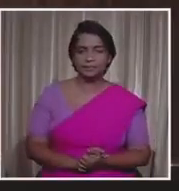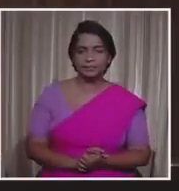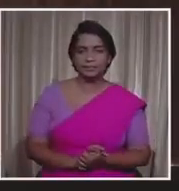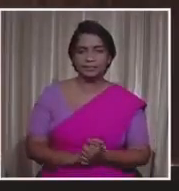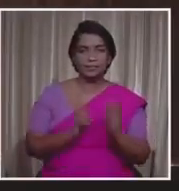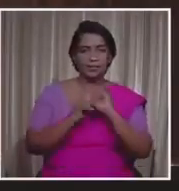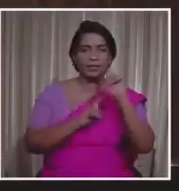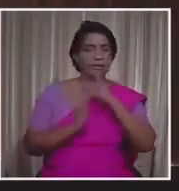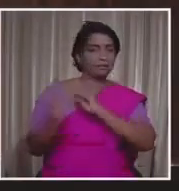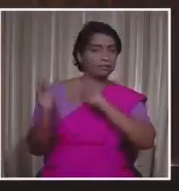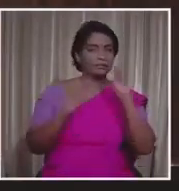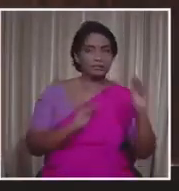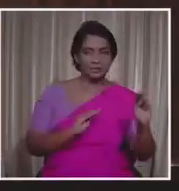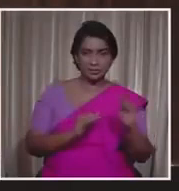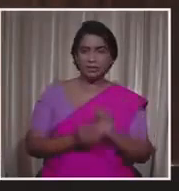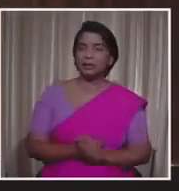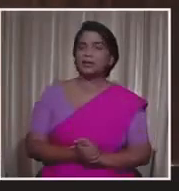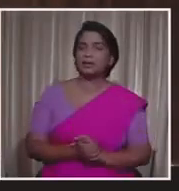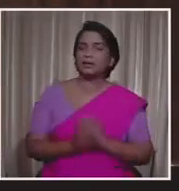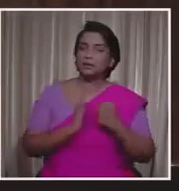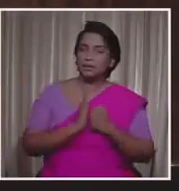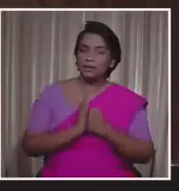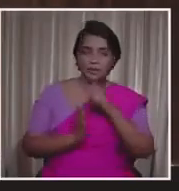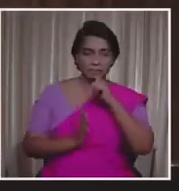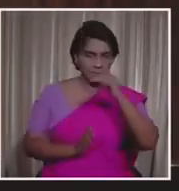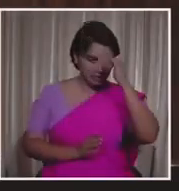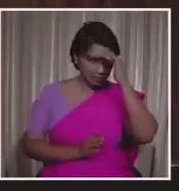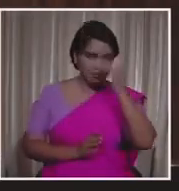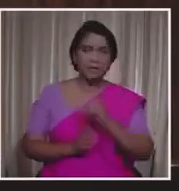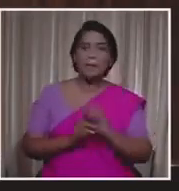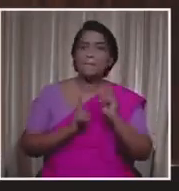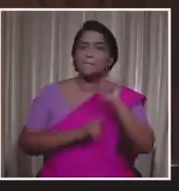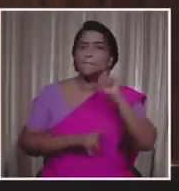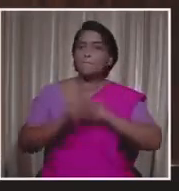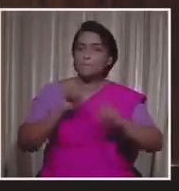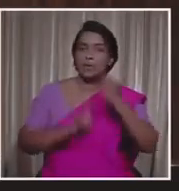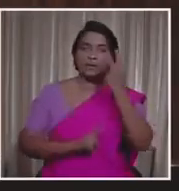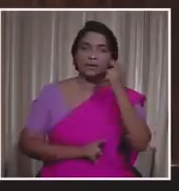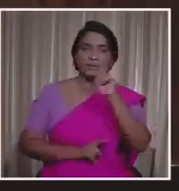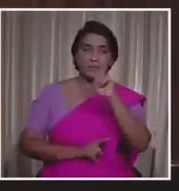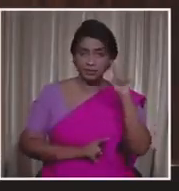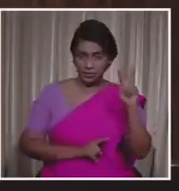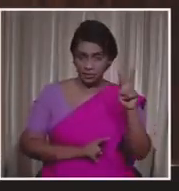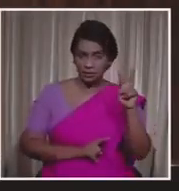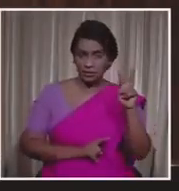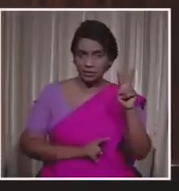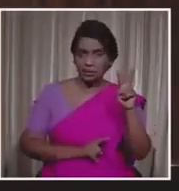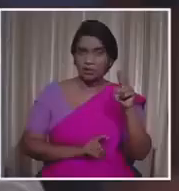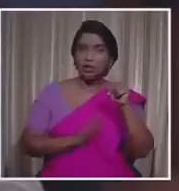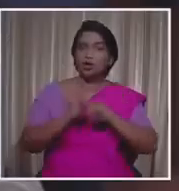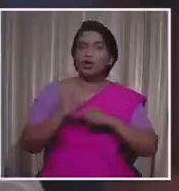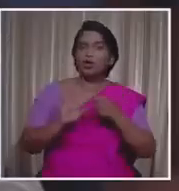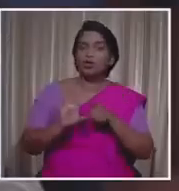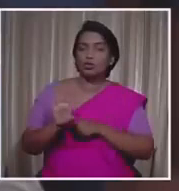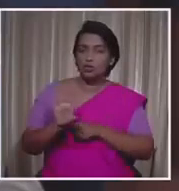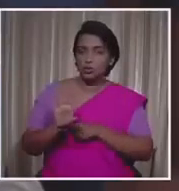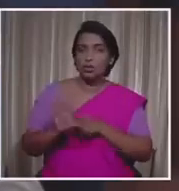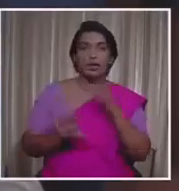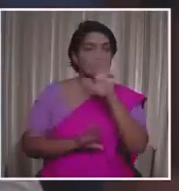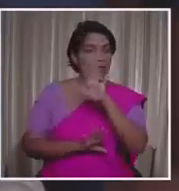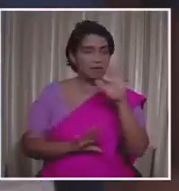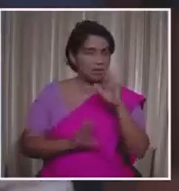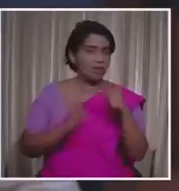පාර්ලිමේන්තුව කල්තැබීම සභානායකතුමා. කතානායකතුමනි, පාර්ලිමේන්තුවේ 2022 ජූලි මාස